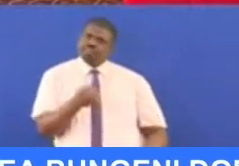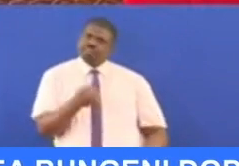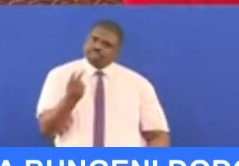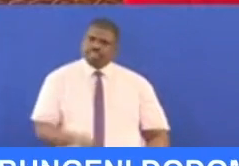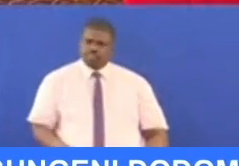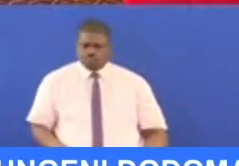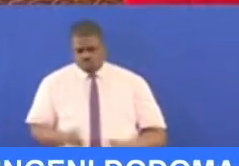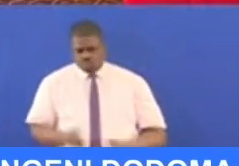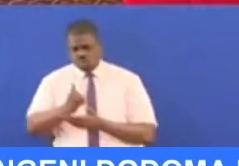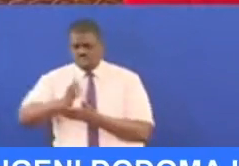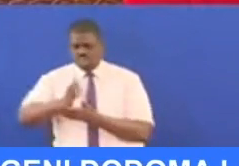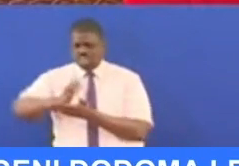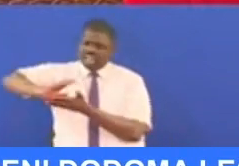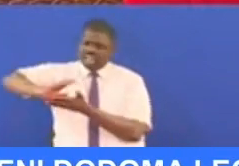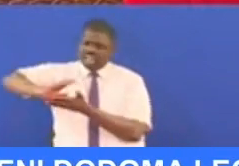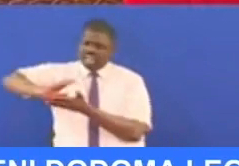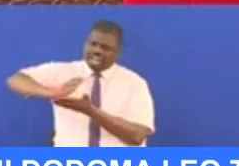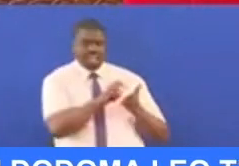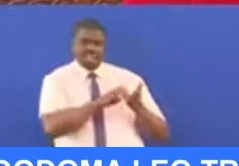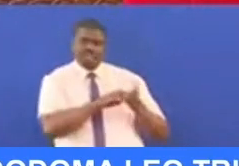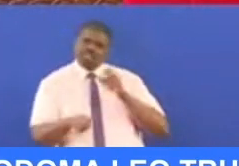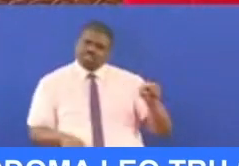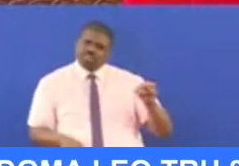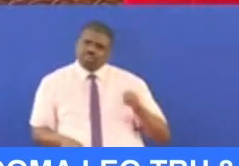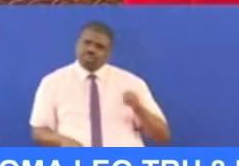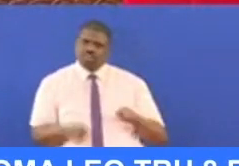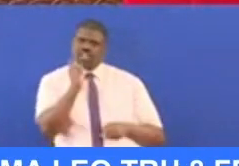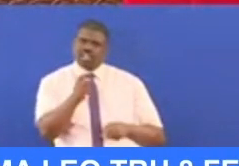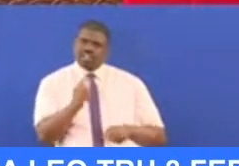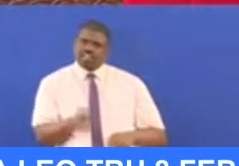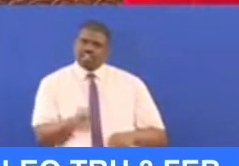2000, ukazigawanya kwa hizi halmashauri, alafu